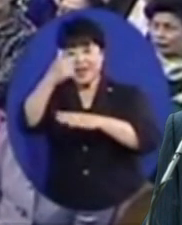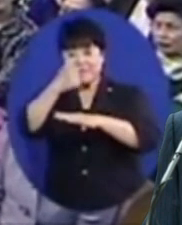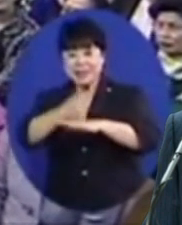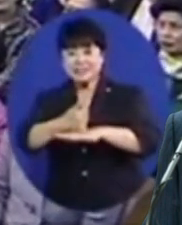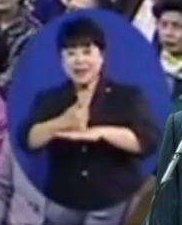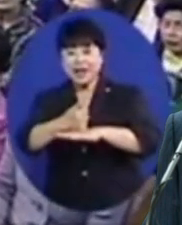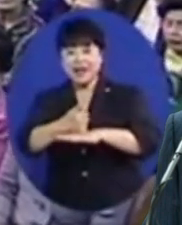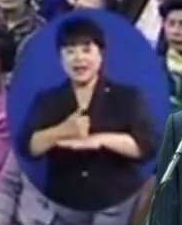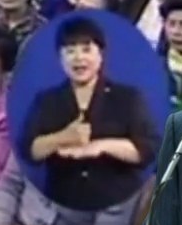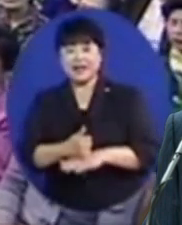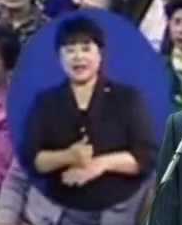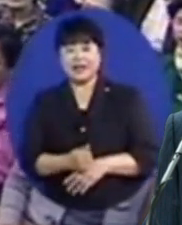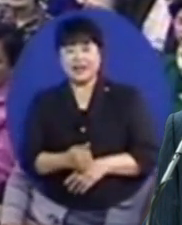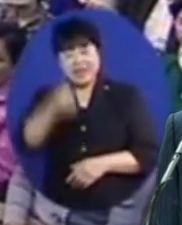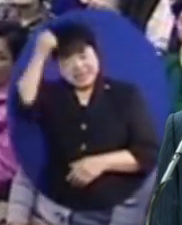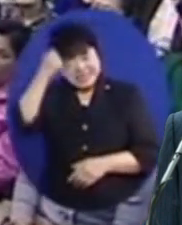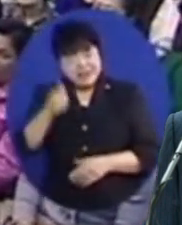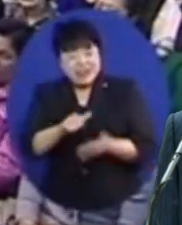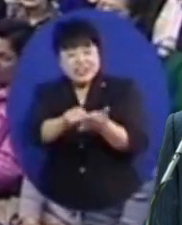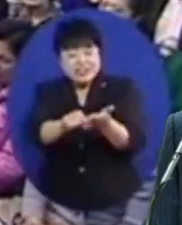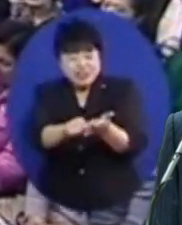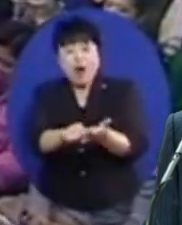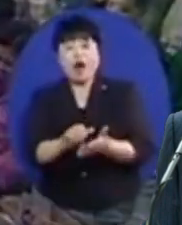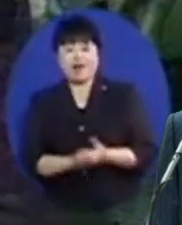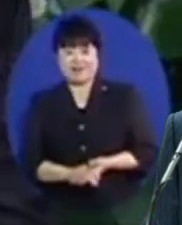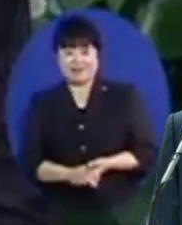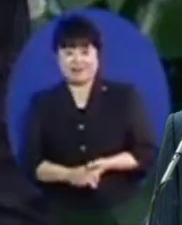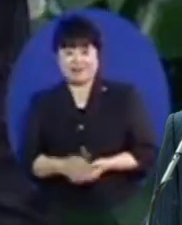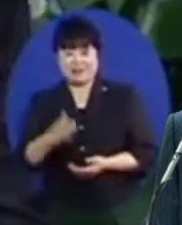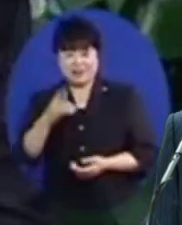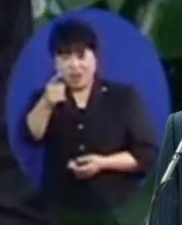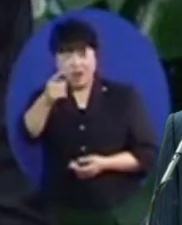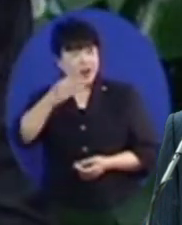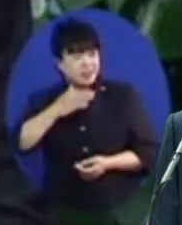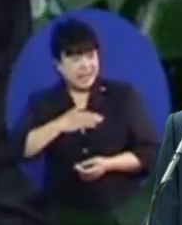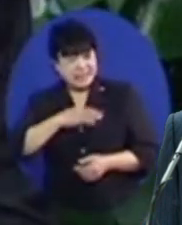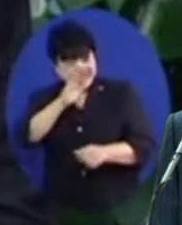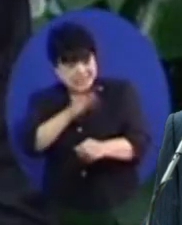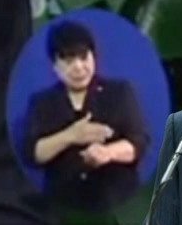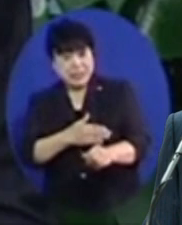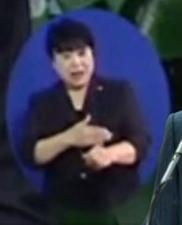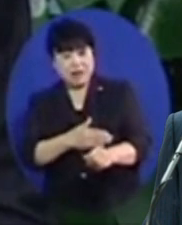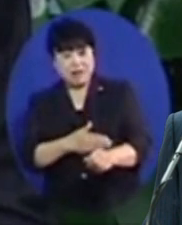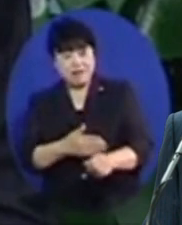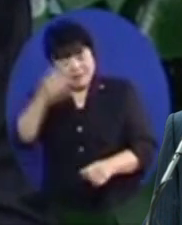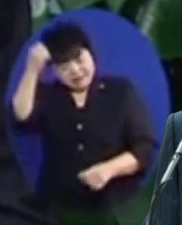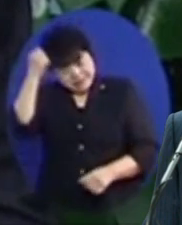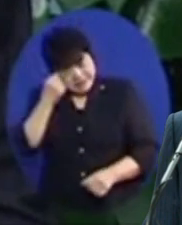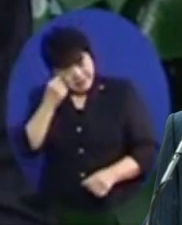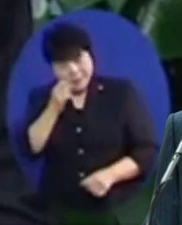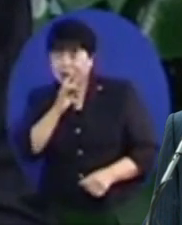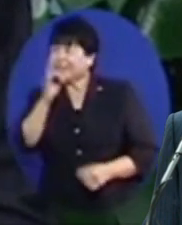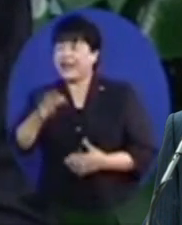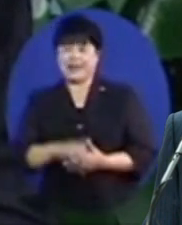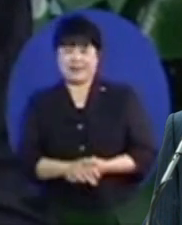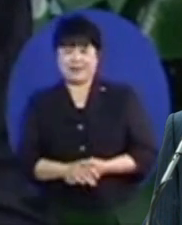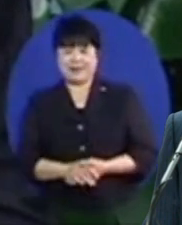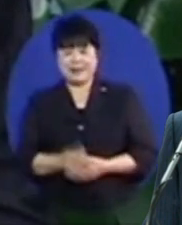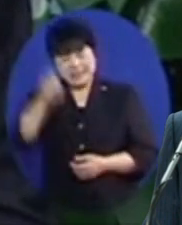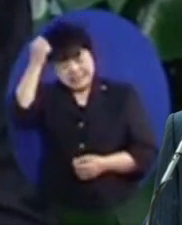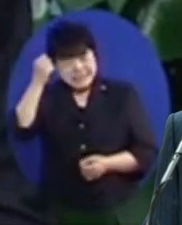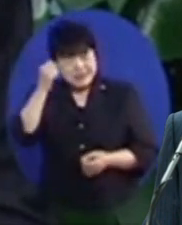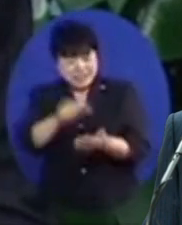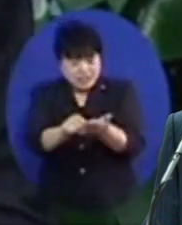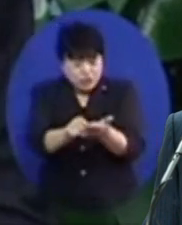될 것은 기억에서 지워버려야 되는 것입니다. 네가 나에게 잘못하는 것을 기억하고 있으면 안 돼요. 기억에서 지워버려야